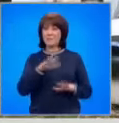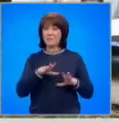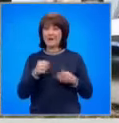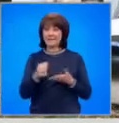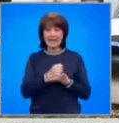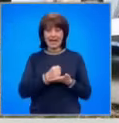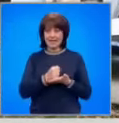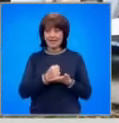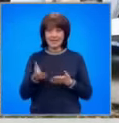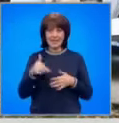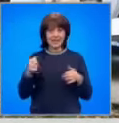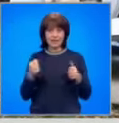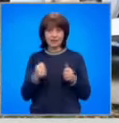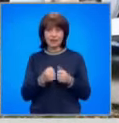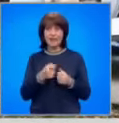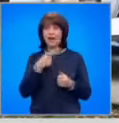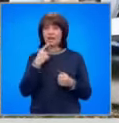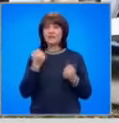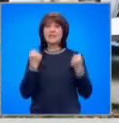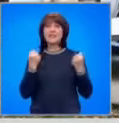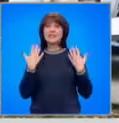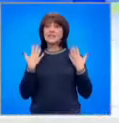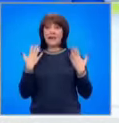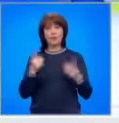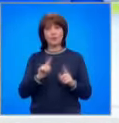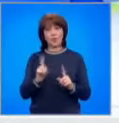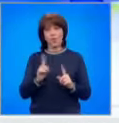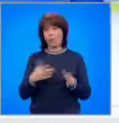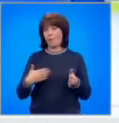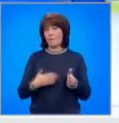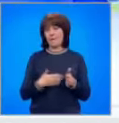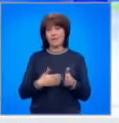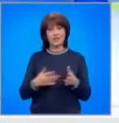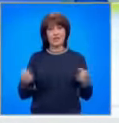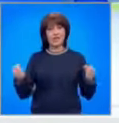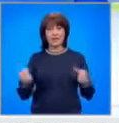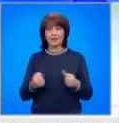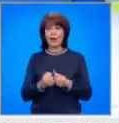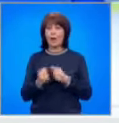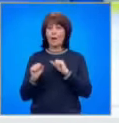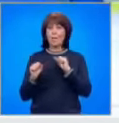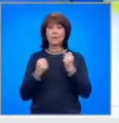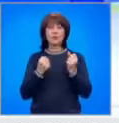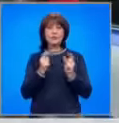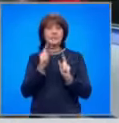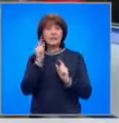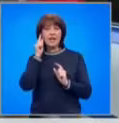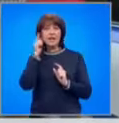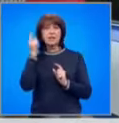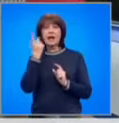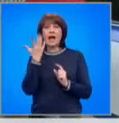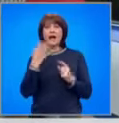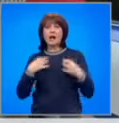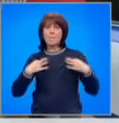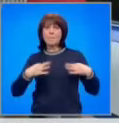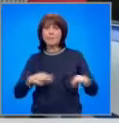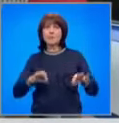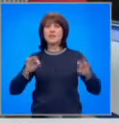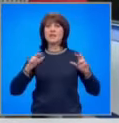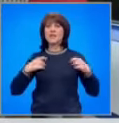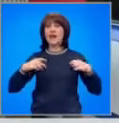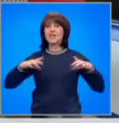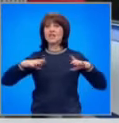след катастрофата, заявиха, че здравето му не е причина за инцидента. Протестиращите недоумяваха как е пуснат на свобода срещу толкова